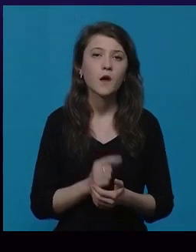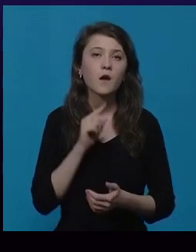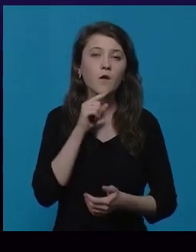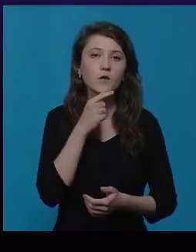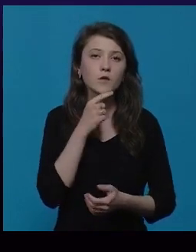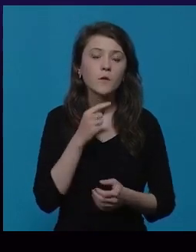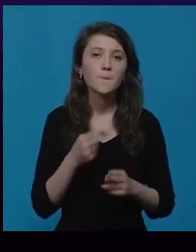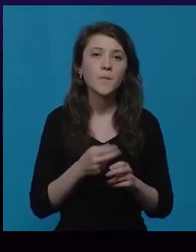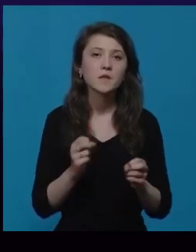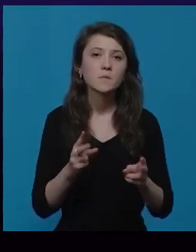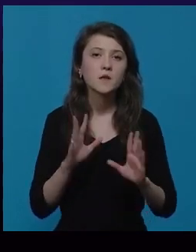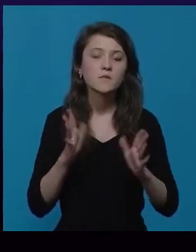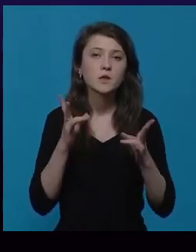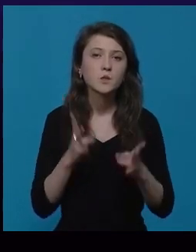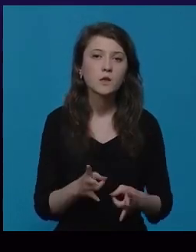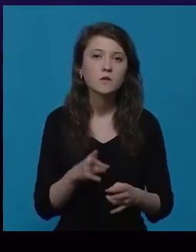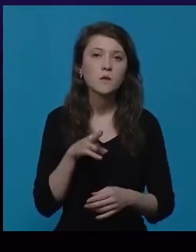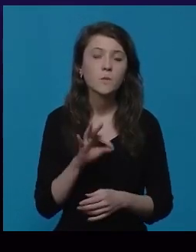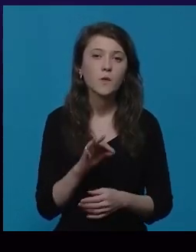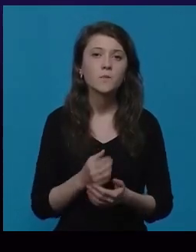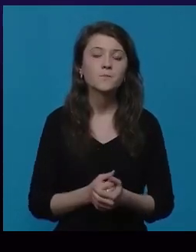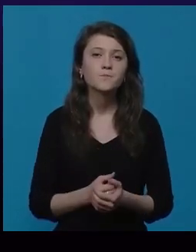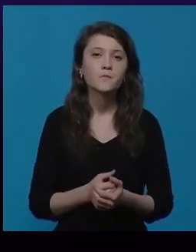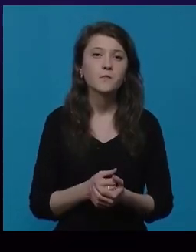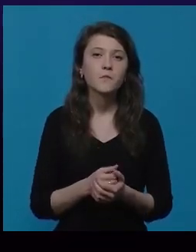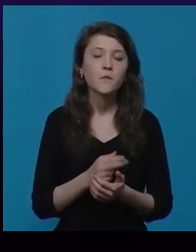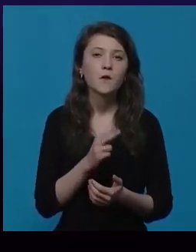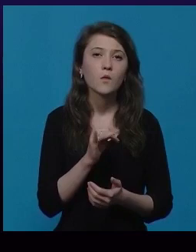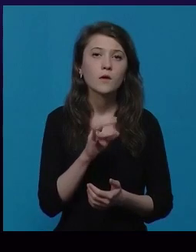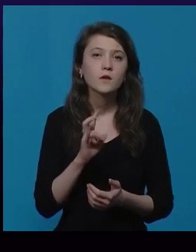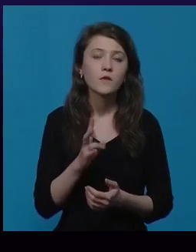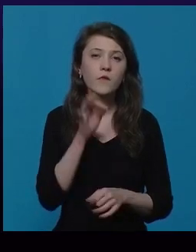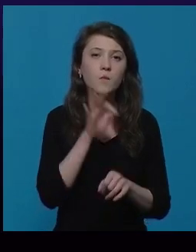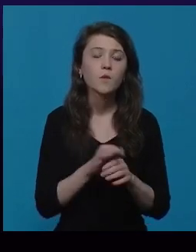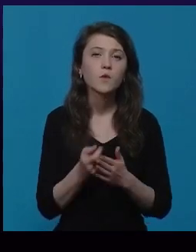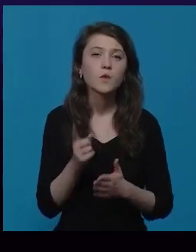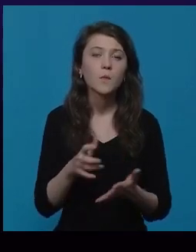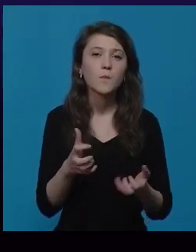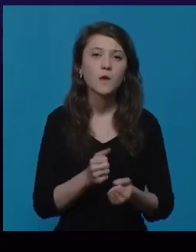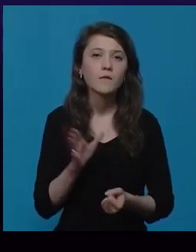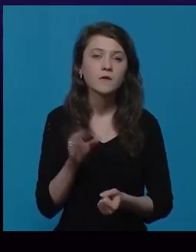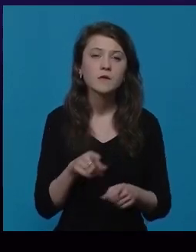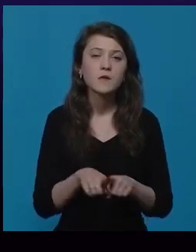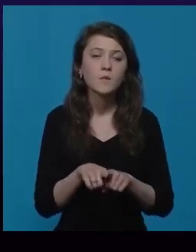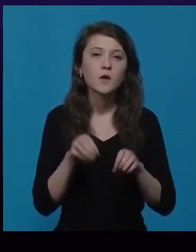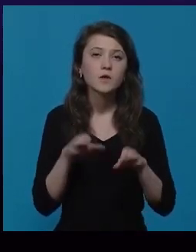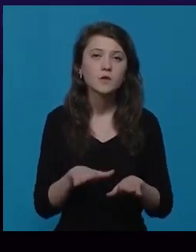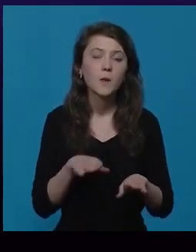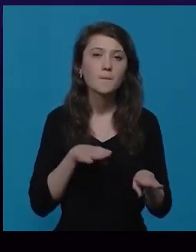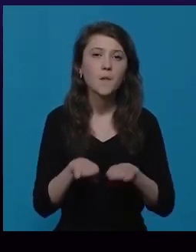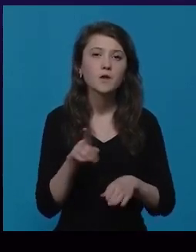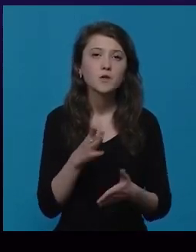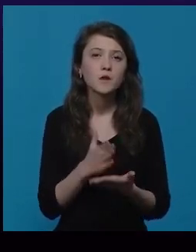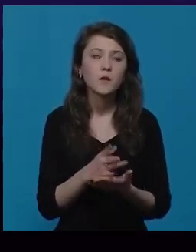безпеки надзвичайних ситуацій по Курненській об'єднаній територіальній громаді. Відповідно до того, приймають всі ж такі само рішення паралельно, що прийняті на